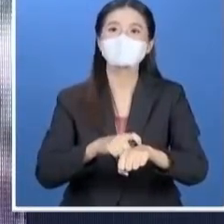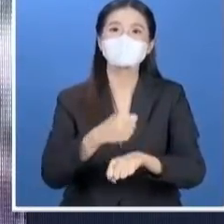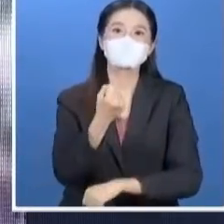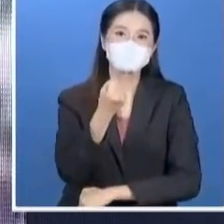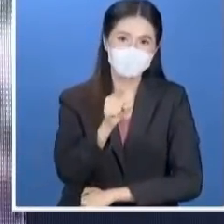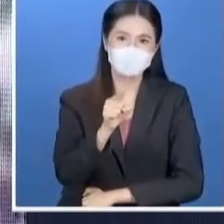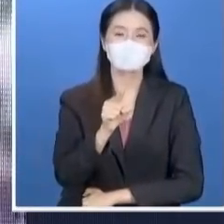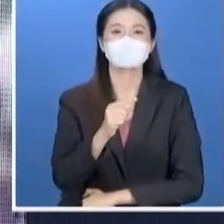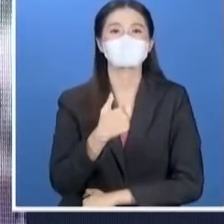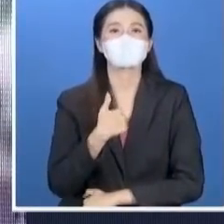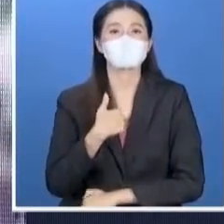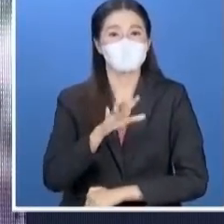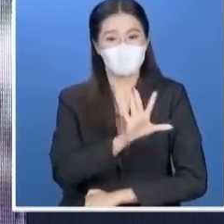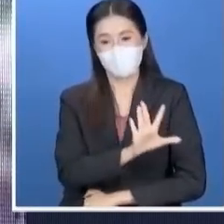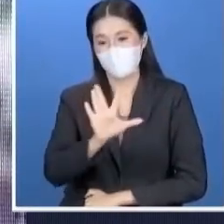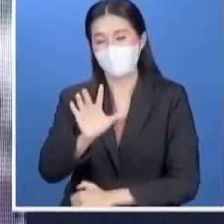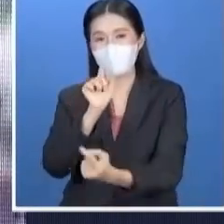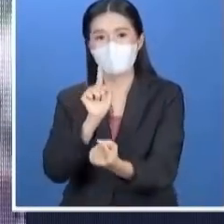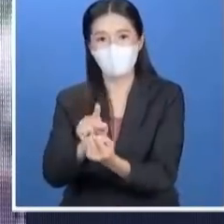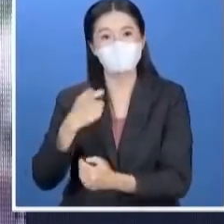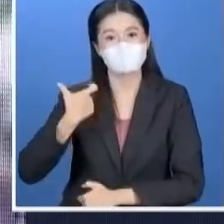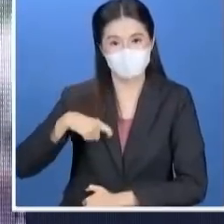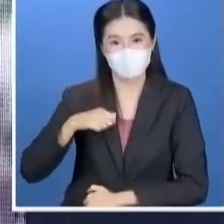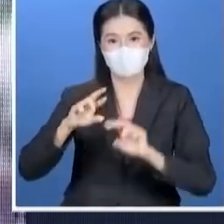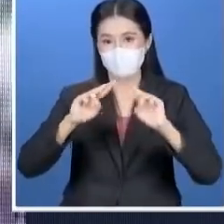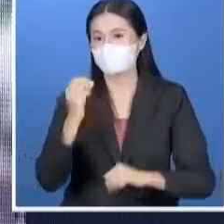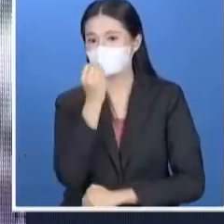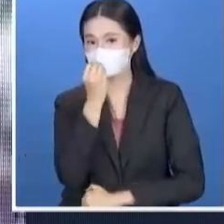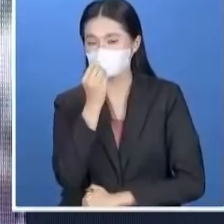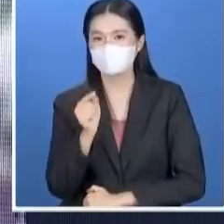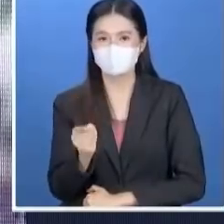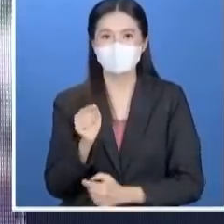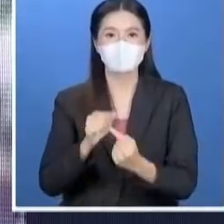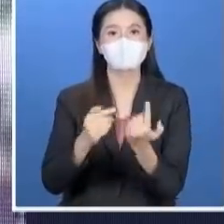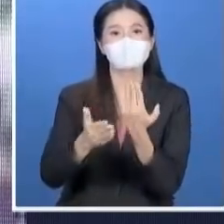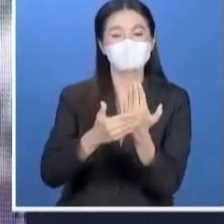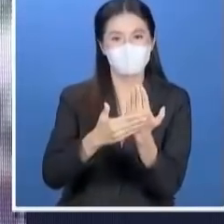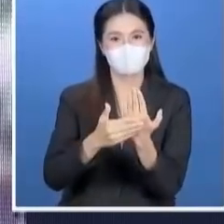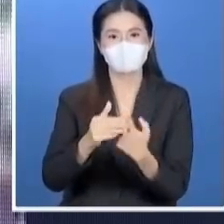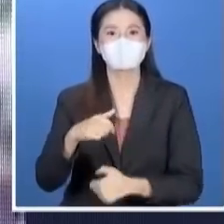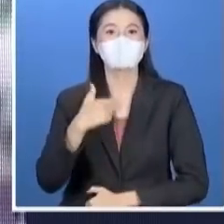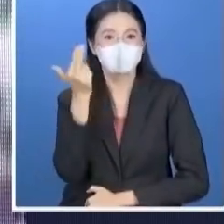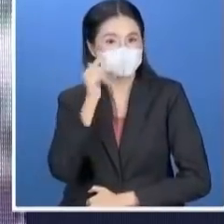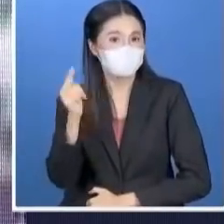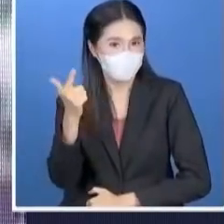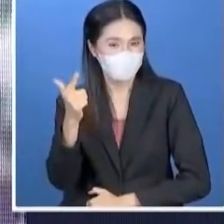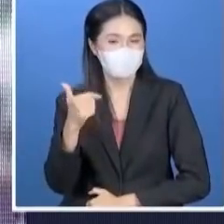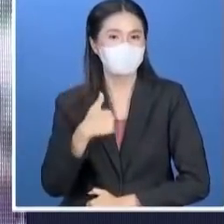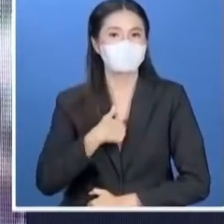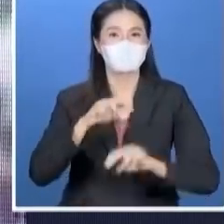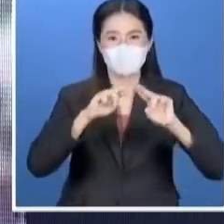นทั้ง5คนบนเรือได้เดินทางมาพบทีมทนายที่ร้านอาหารแห่งหนึ่งย่านซอยทองหล่อและอยู่ในร้านจนถึงเวล